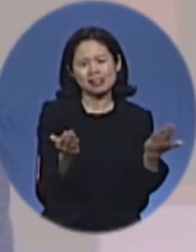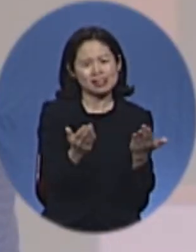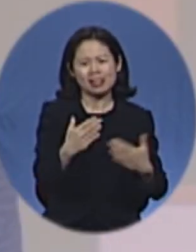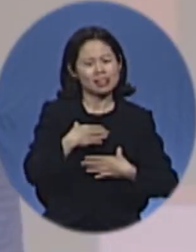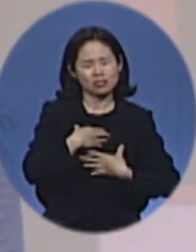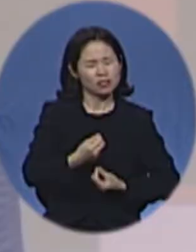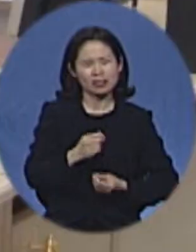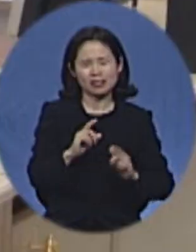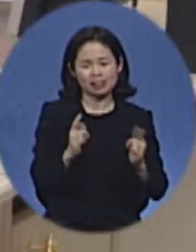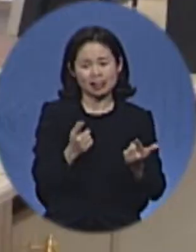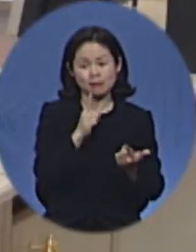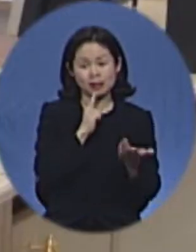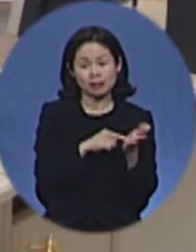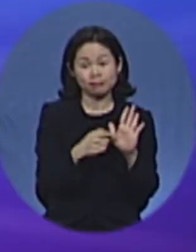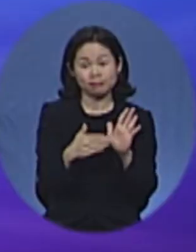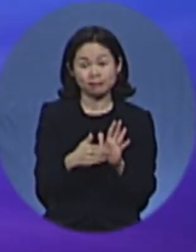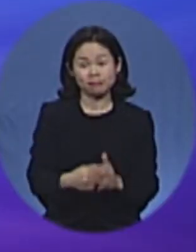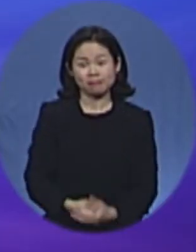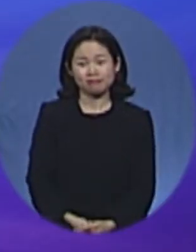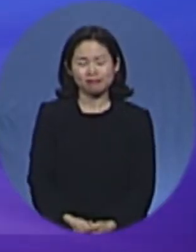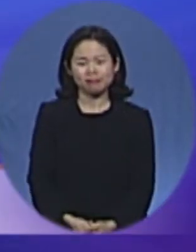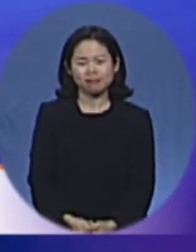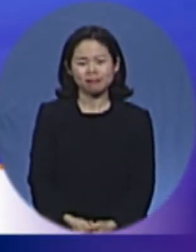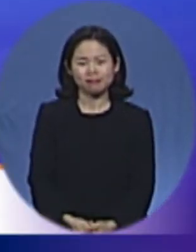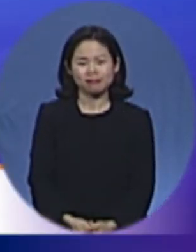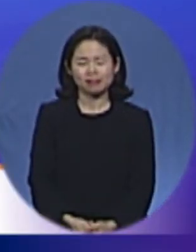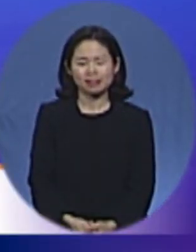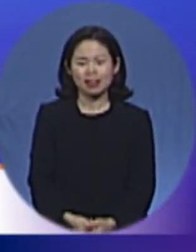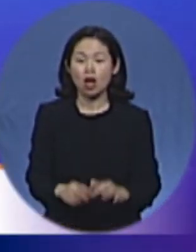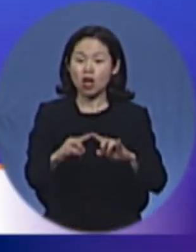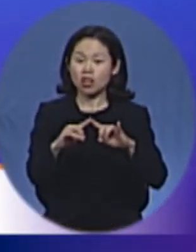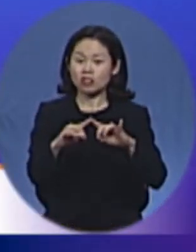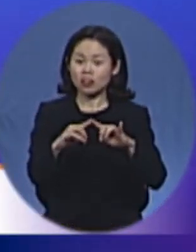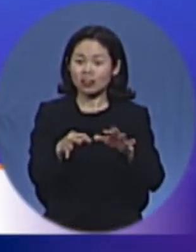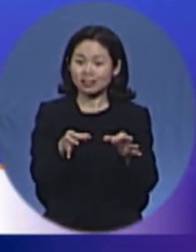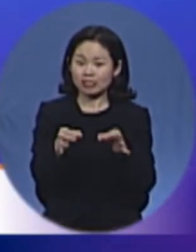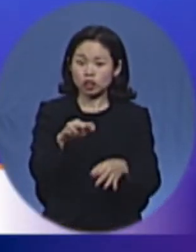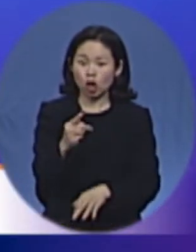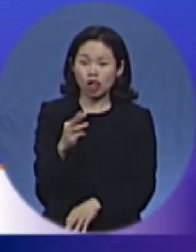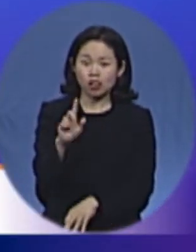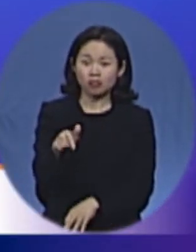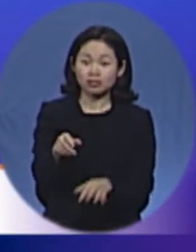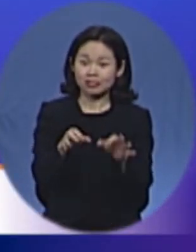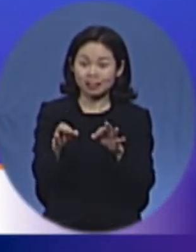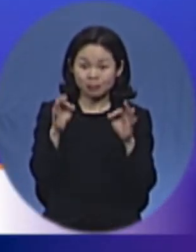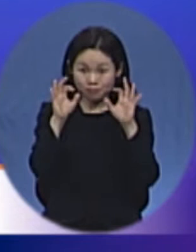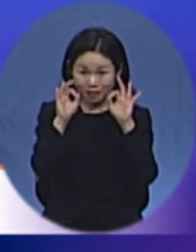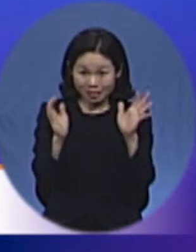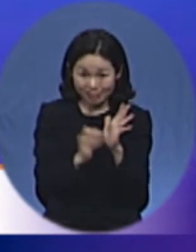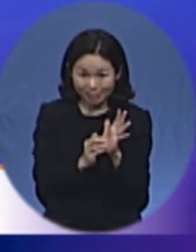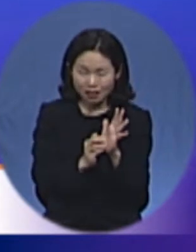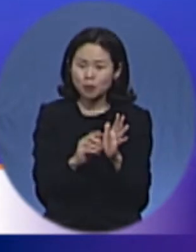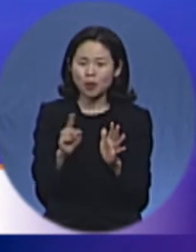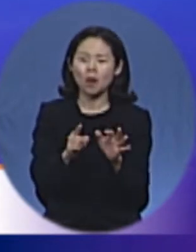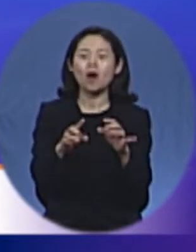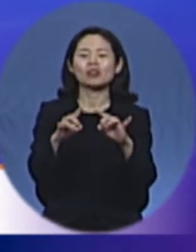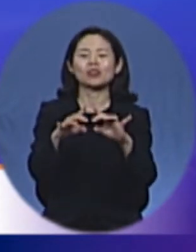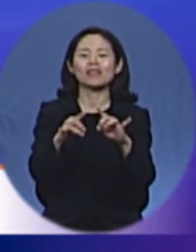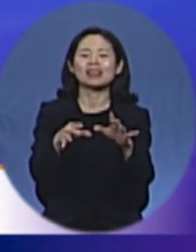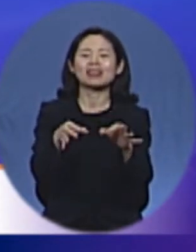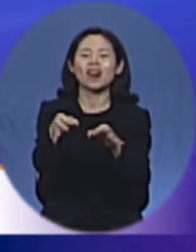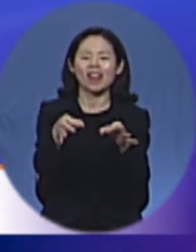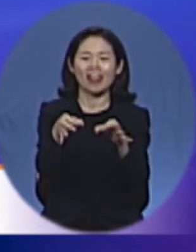있다고 말했습니다. 이 전력시장이라고 들어보셨나요? 말 그대로 전기를 거래하는